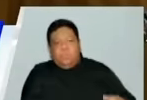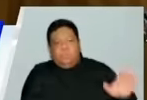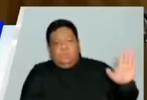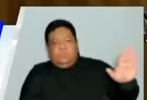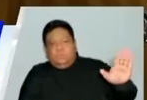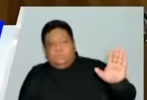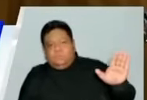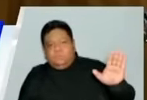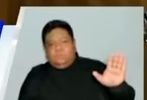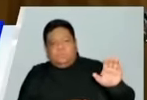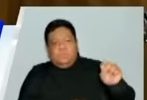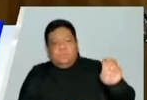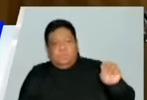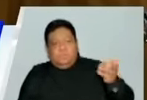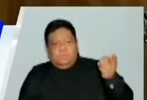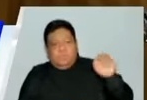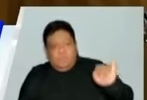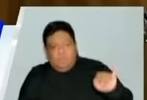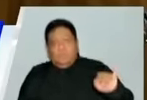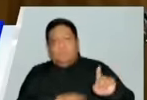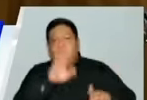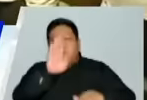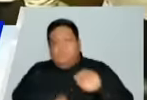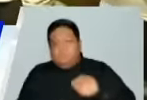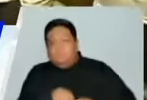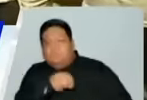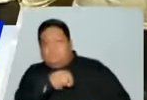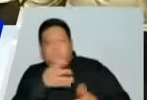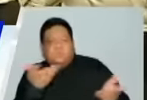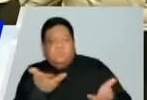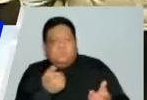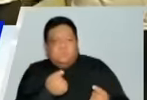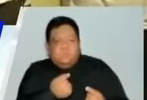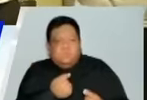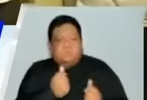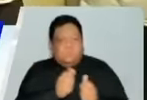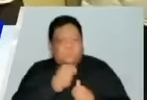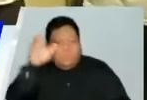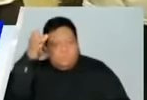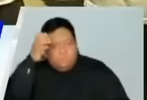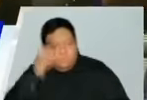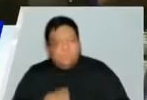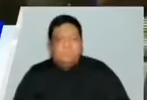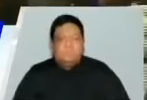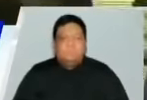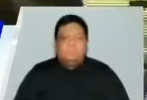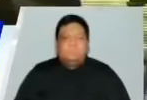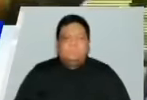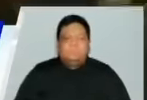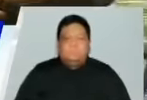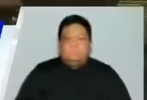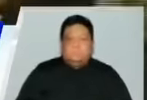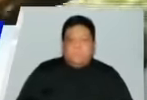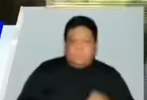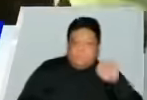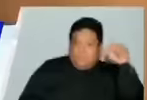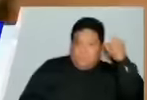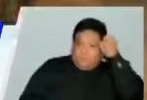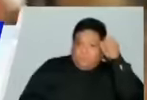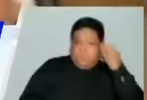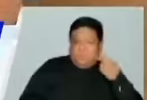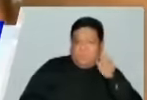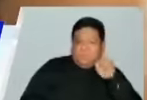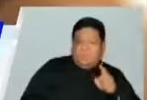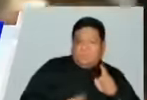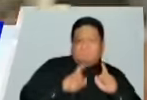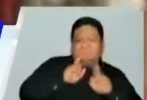SMNI kaysa po sa mga congressmen. Sampu na naman ni Senador Hontiveros sa pagdalo ni na dating Pangulong Rodrigo Duterte